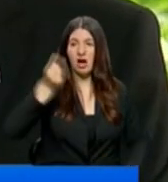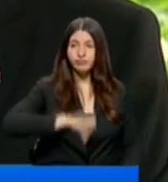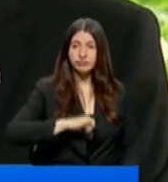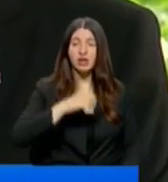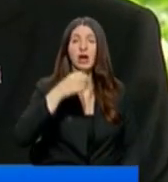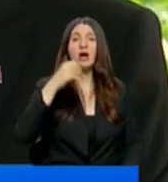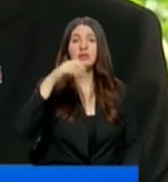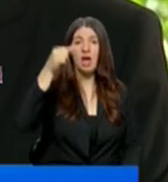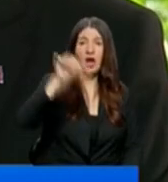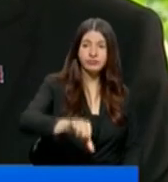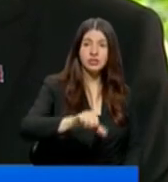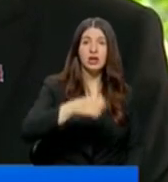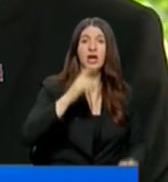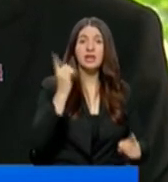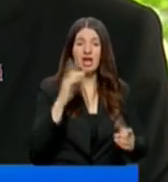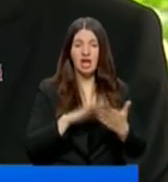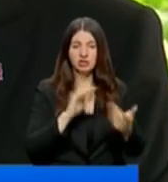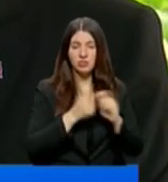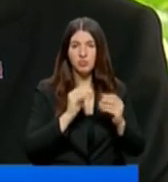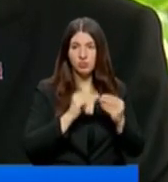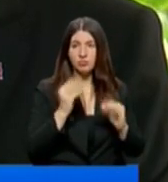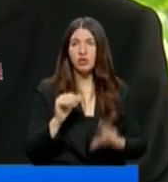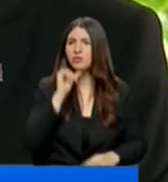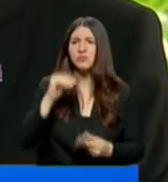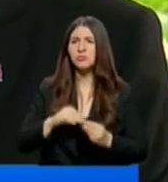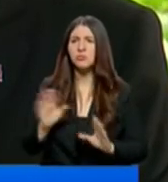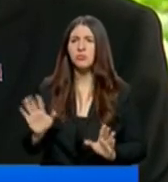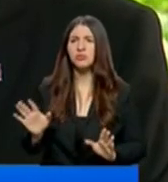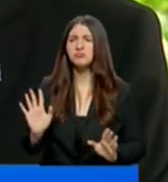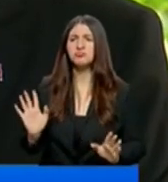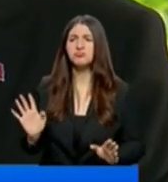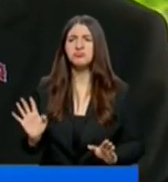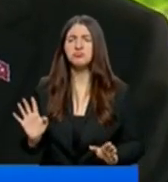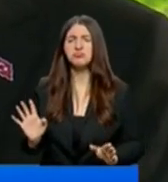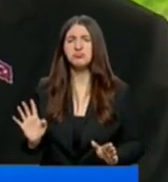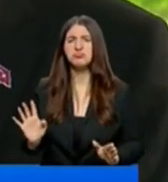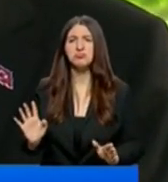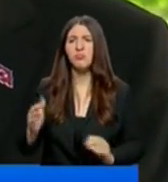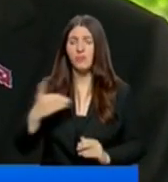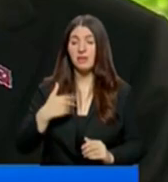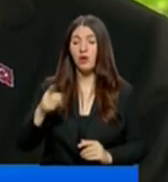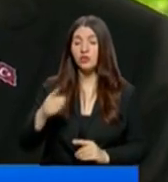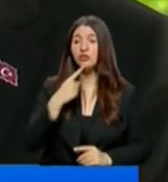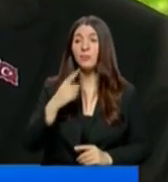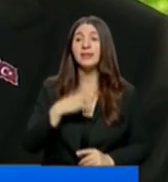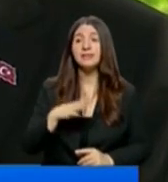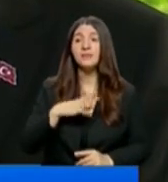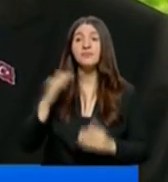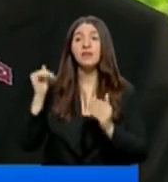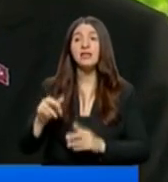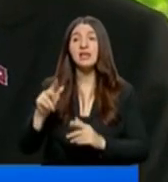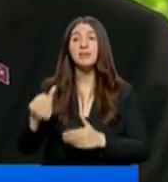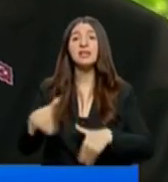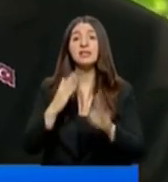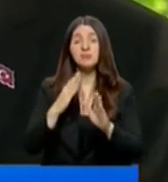Parti yenilirse iktidarın el değiştirmesi bir sorun olur mu? Hiçbir sorun olmaz. Hiçbir sorun olmaz. Benim orada kastettiğim geldikleri